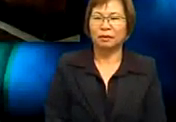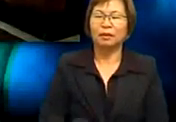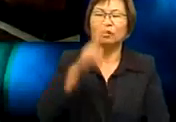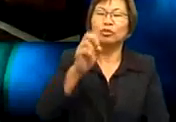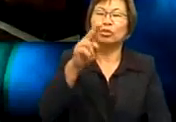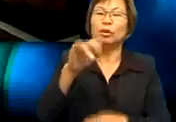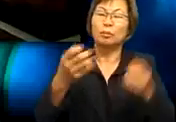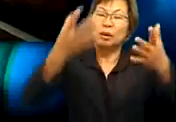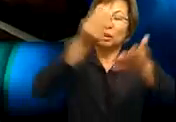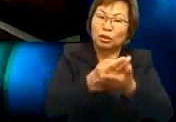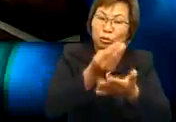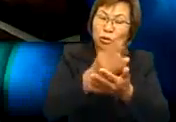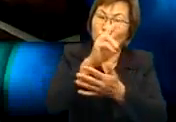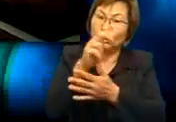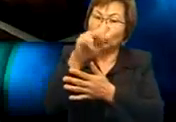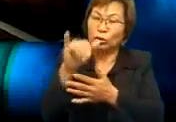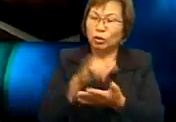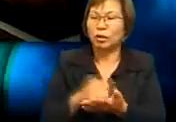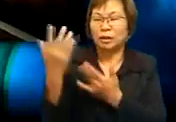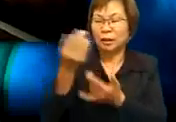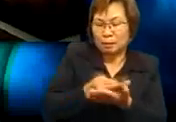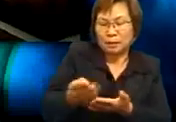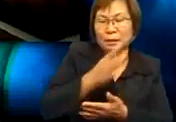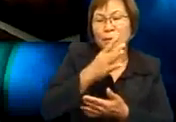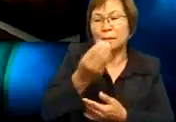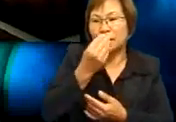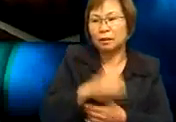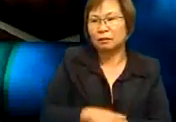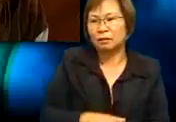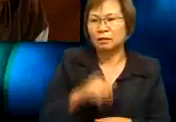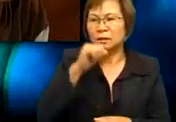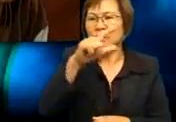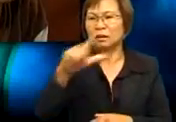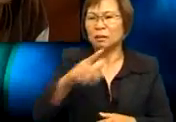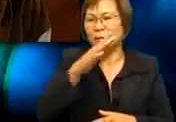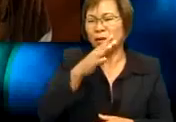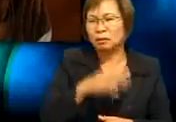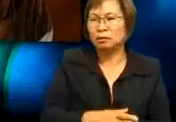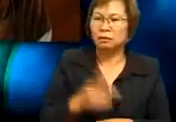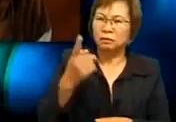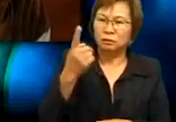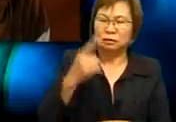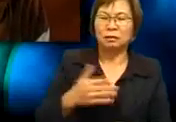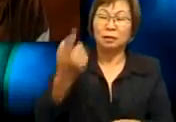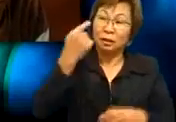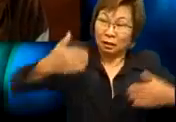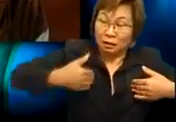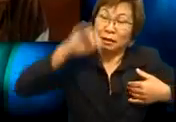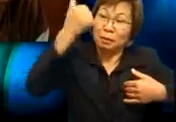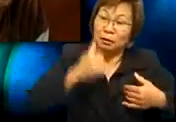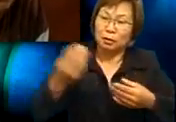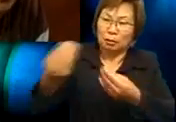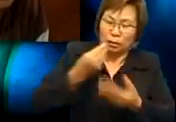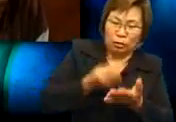Ambo Noni, banyak duit Noni tu. Nanti bolehlah belanja mak makan ya. Tak adalah mak. Tadi ada makcik